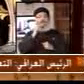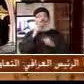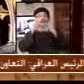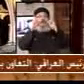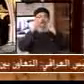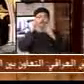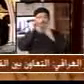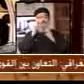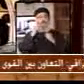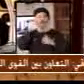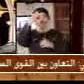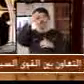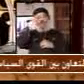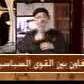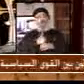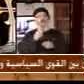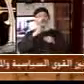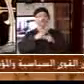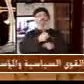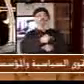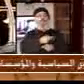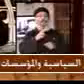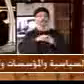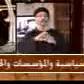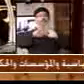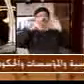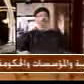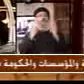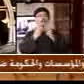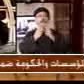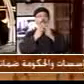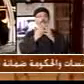الرحمة والنعمة والشفقة لكل الجموع،